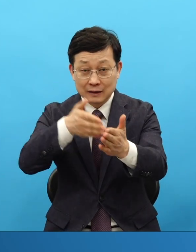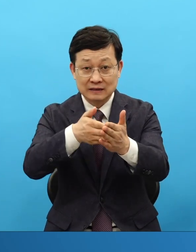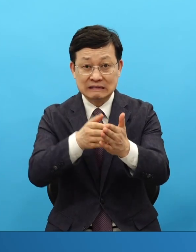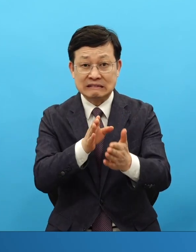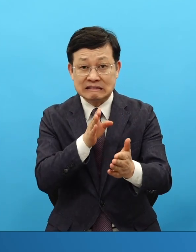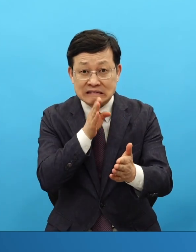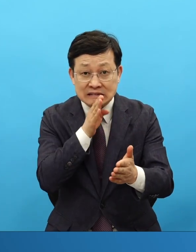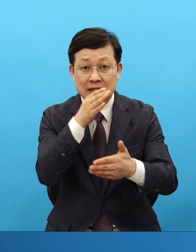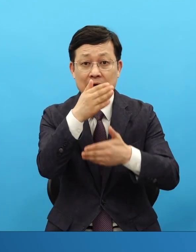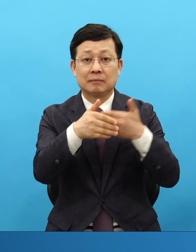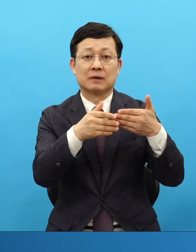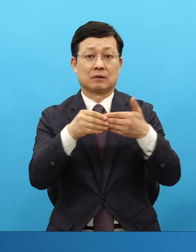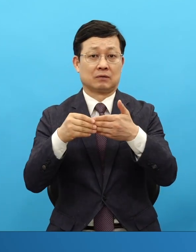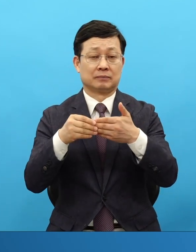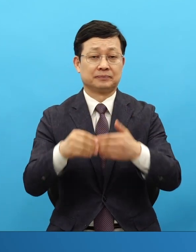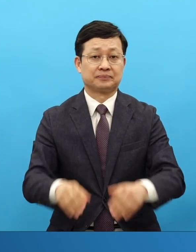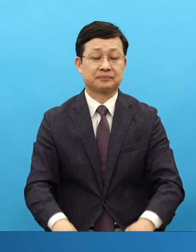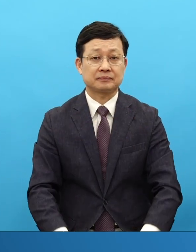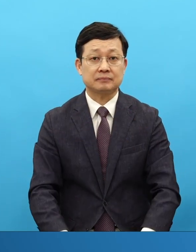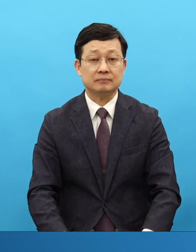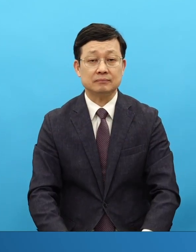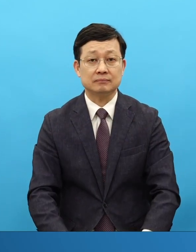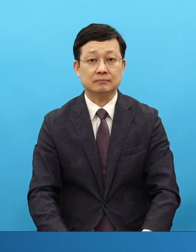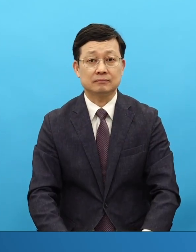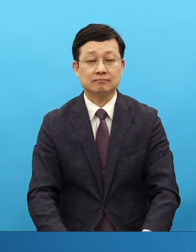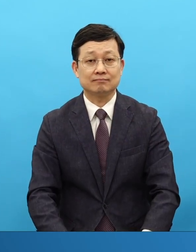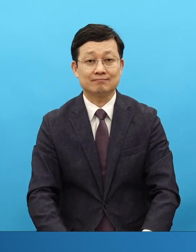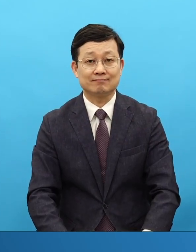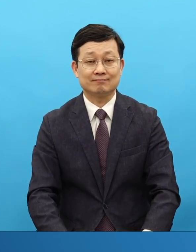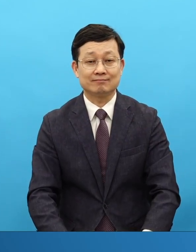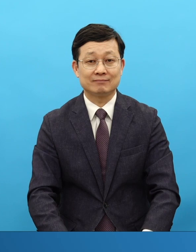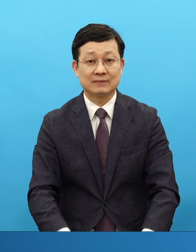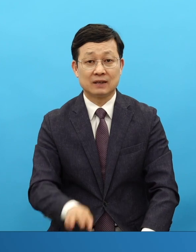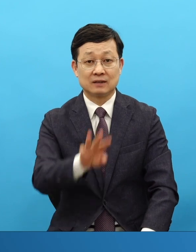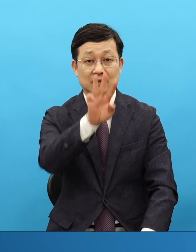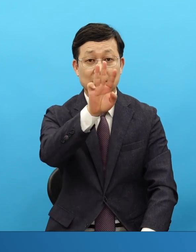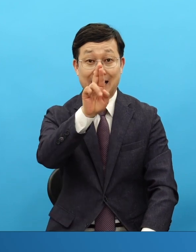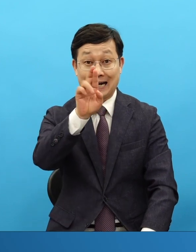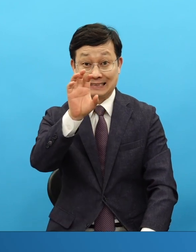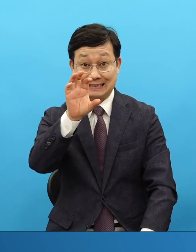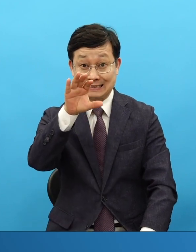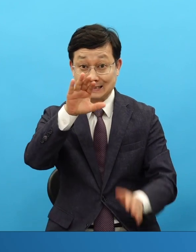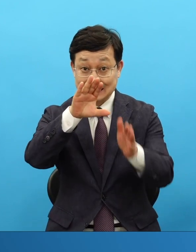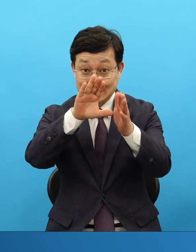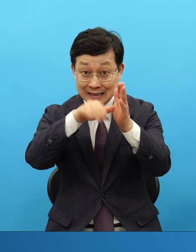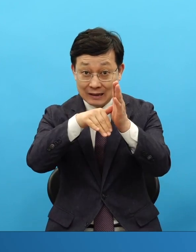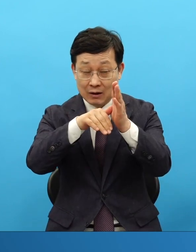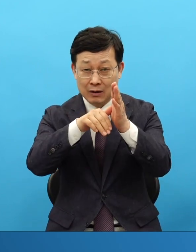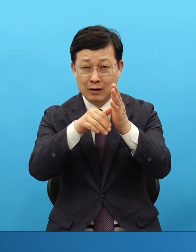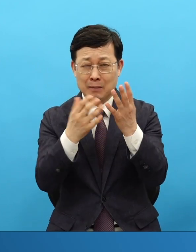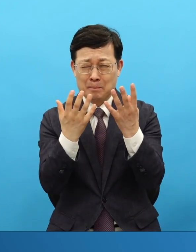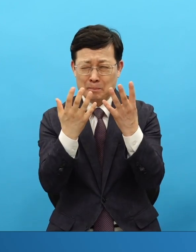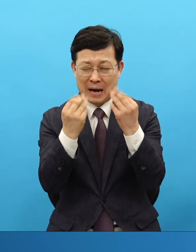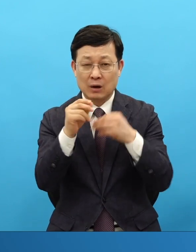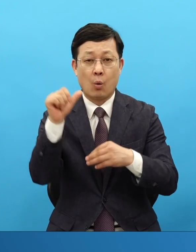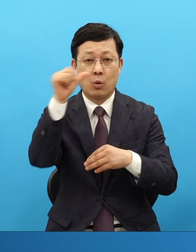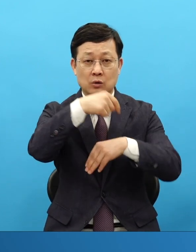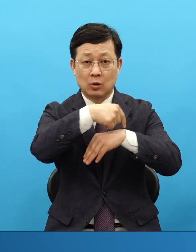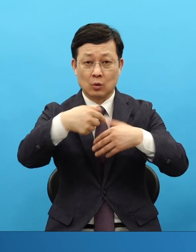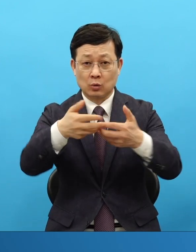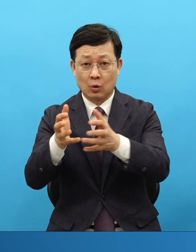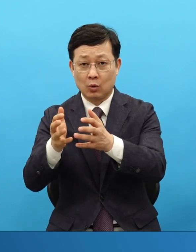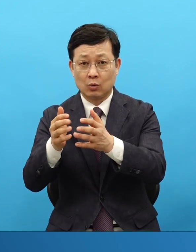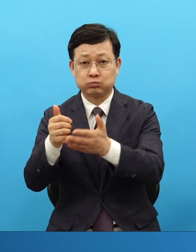answers. 이번에는 수많은 5천 종족이 지금 들어옵니다. And we have numerous of the 5,000 tribes entering